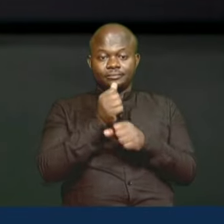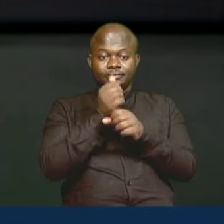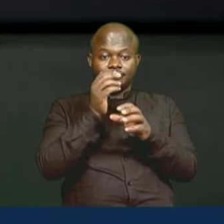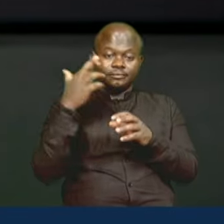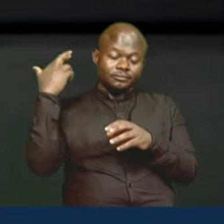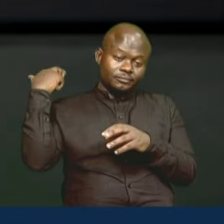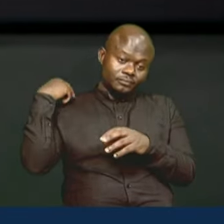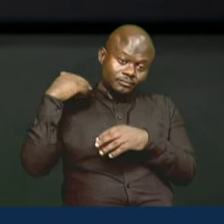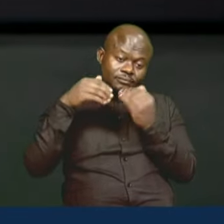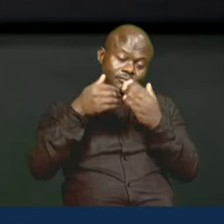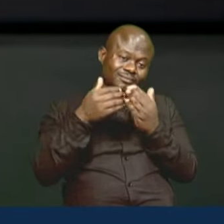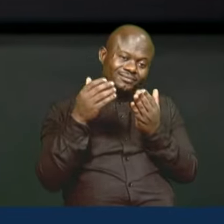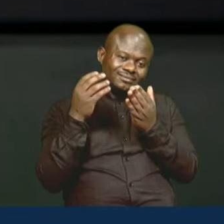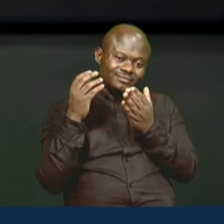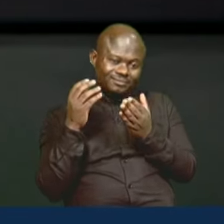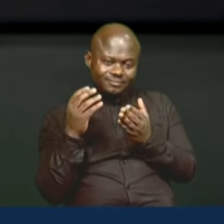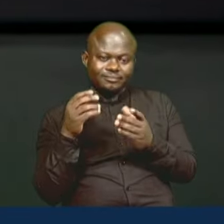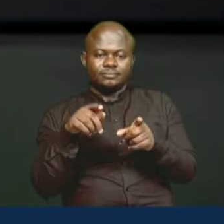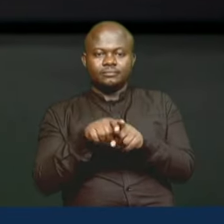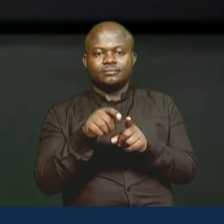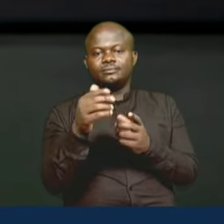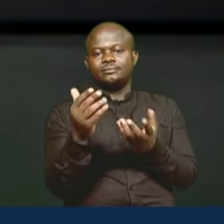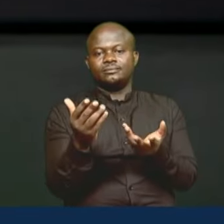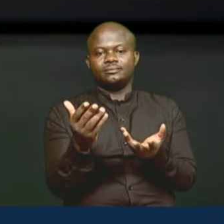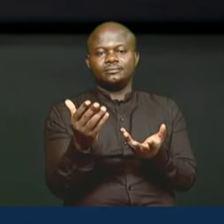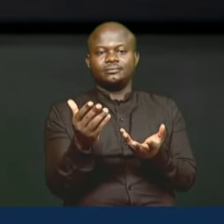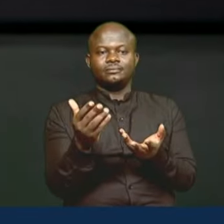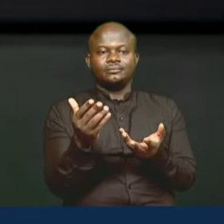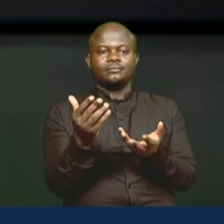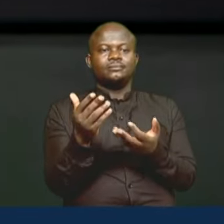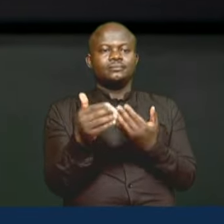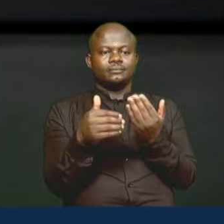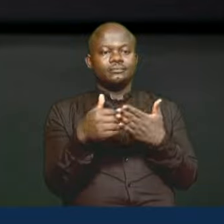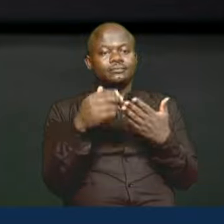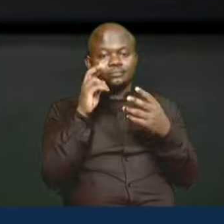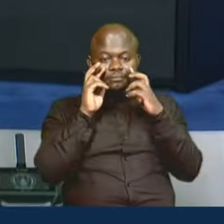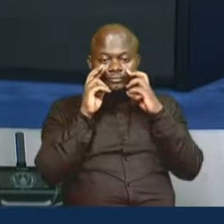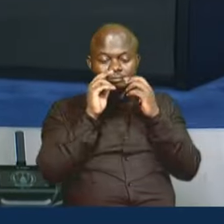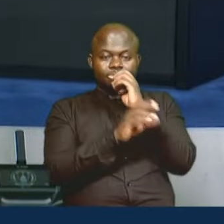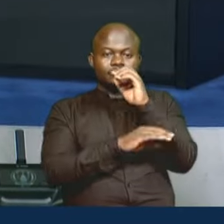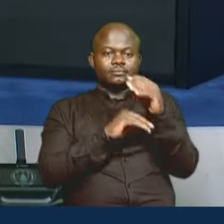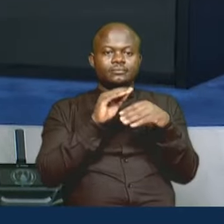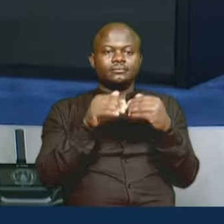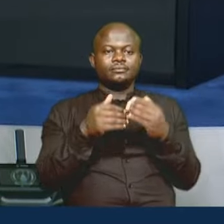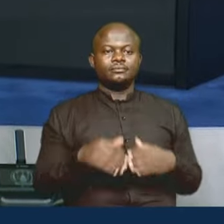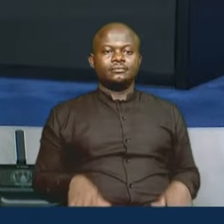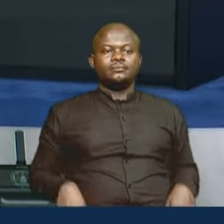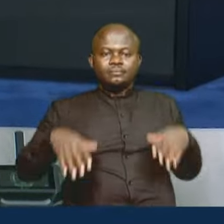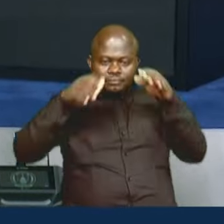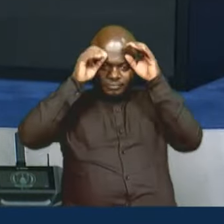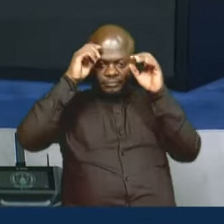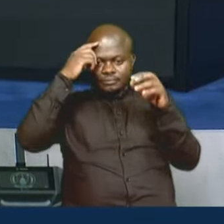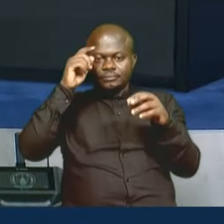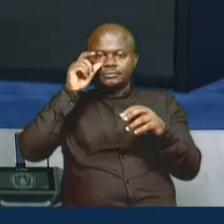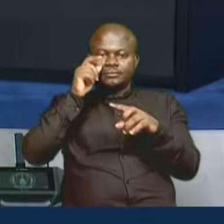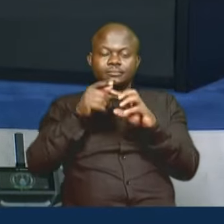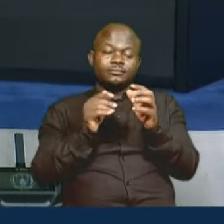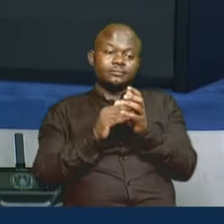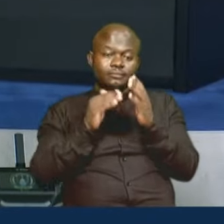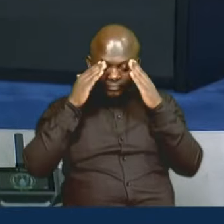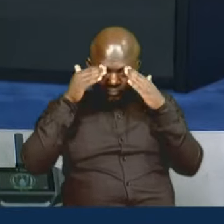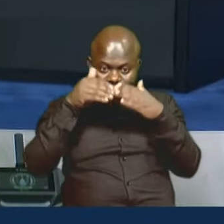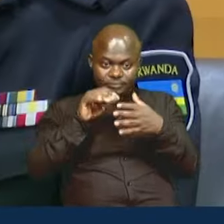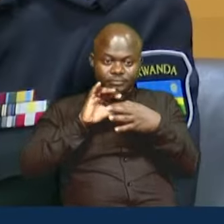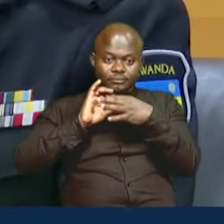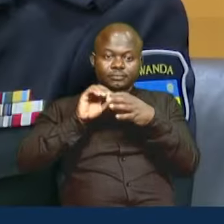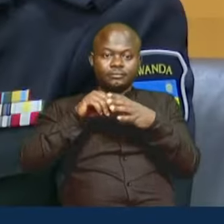inshingano ziba ziremereye nk'izi ziba zireba igihugu cyose. Umukuru w'igihugu kandi yagarutse ku bijyanye n'ubufatanye